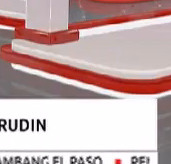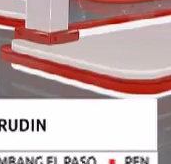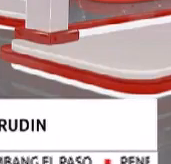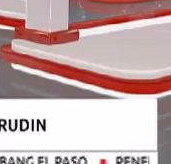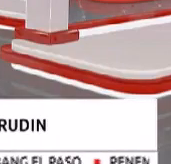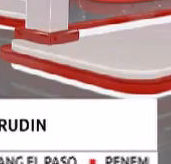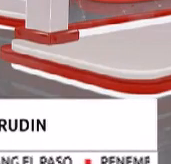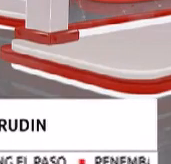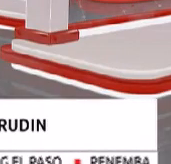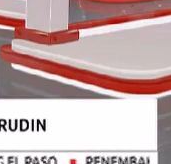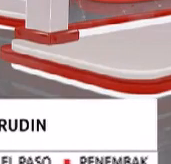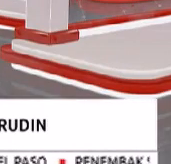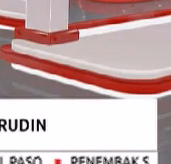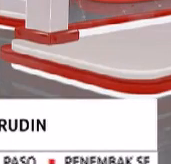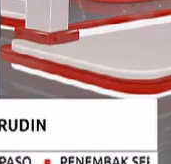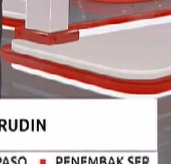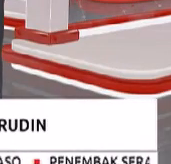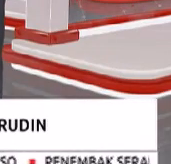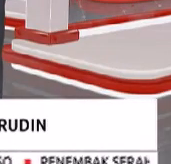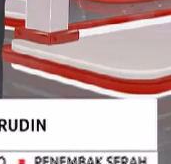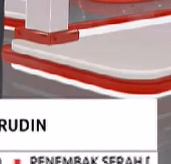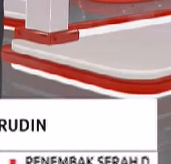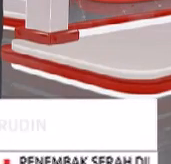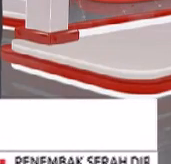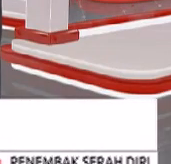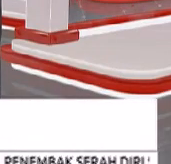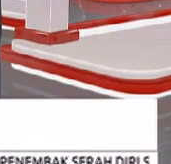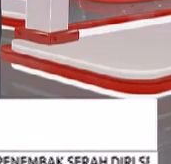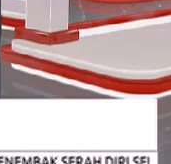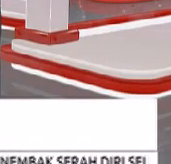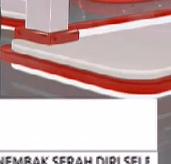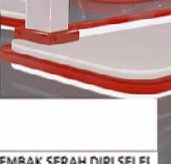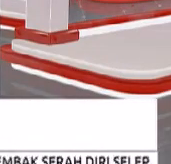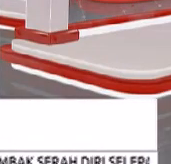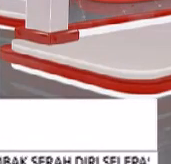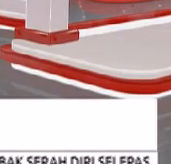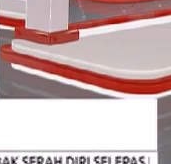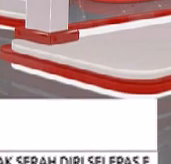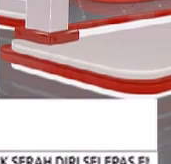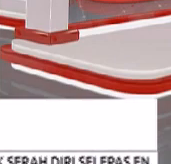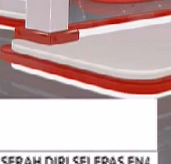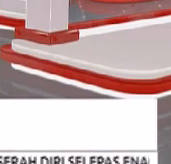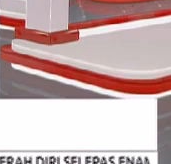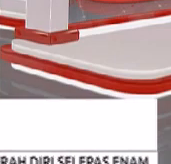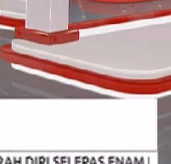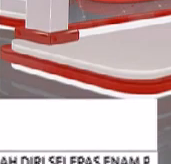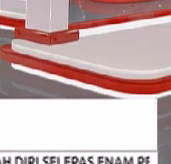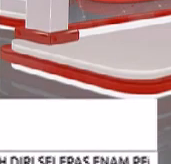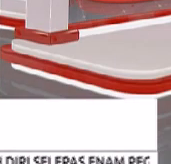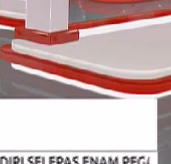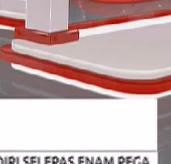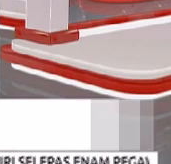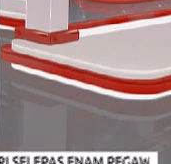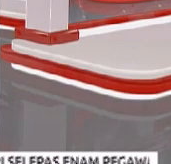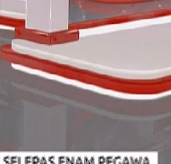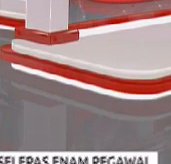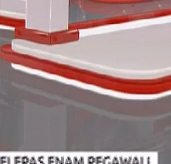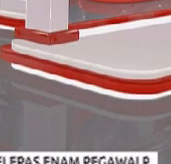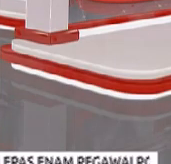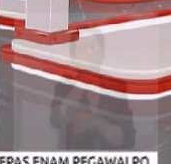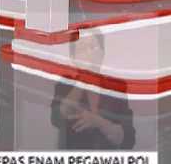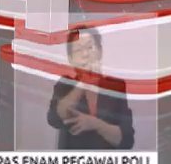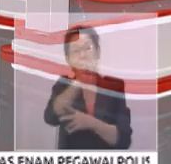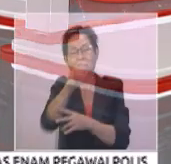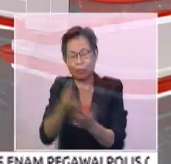Baik, Nasional 8, kami mulakan dengan laporan ini. Ratusan kenderaan terperangkap akibat banjir kilat di sekitar persiaran kewajipan dari